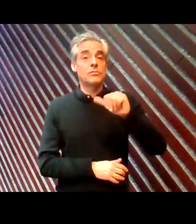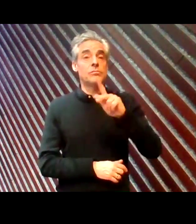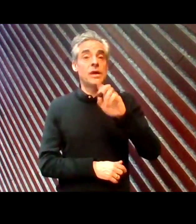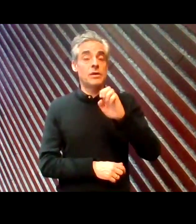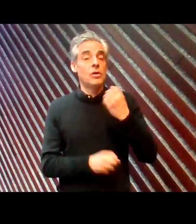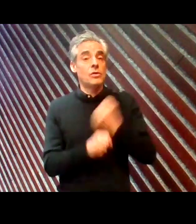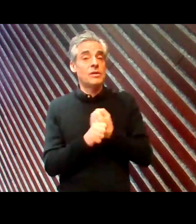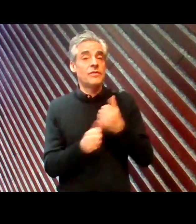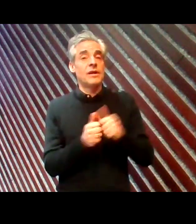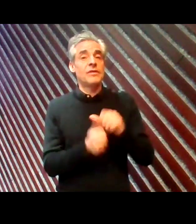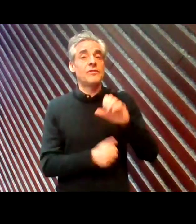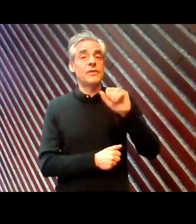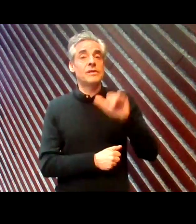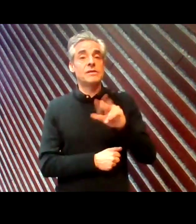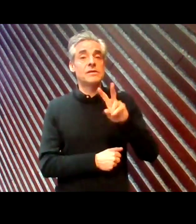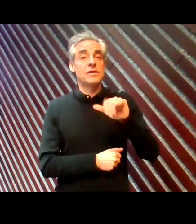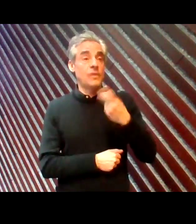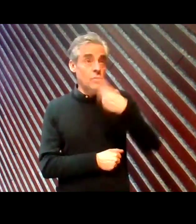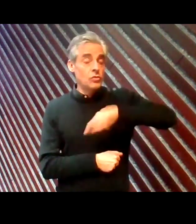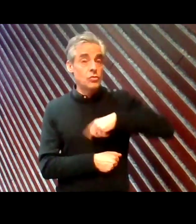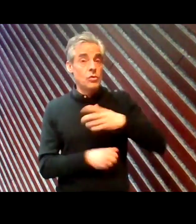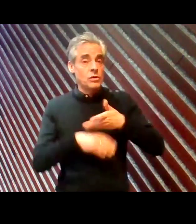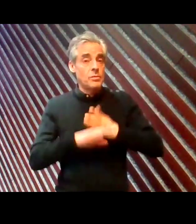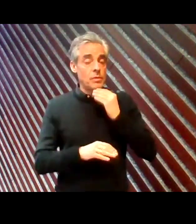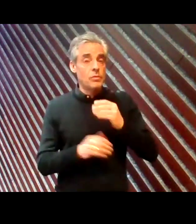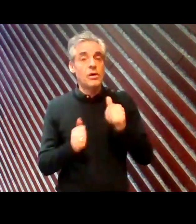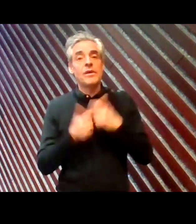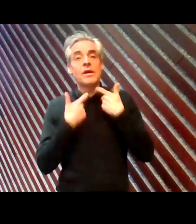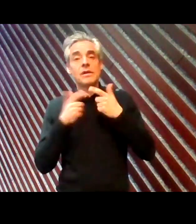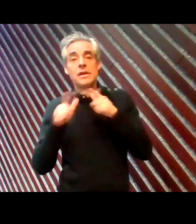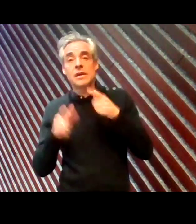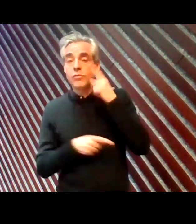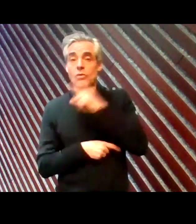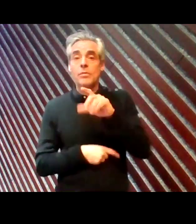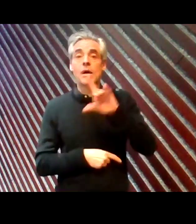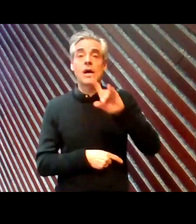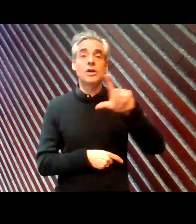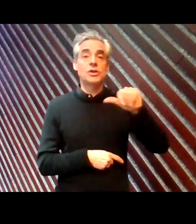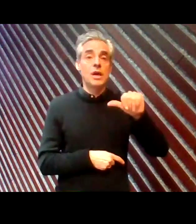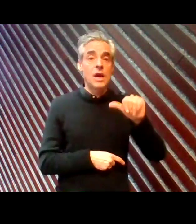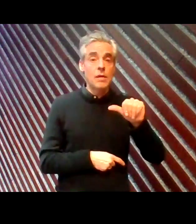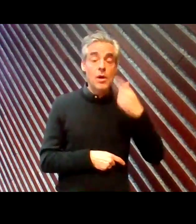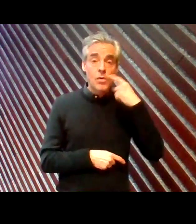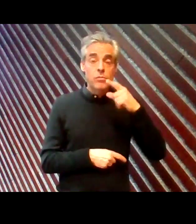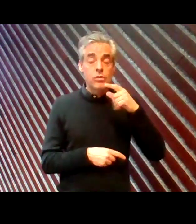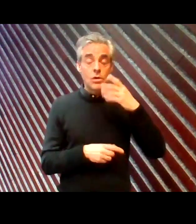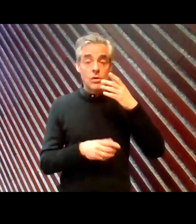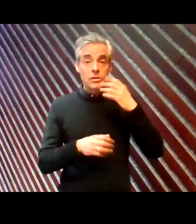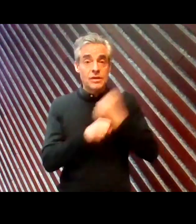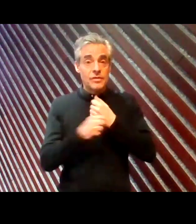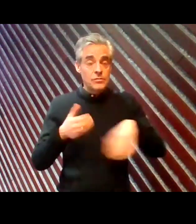justement sur sa feuille de route open data nous on est à la disposition de l'écosystème avec accès libre avec pourquoi pas le HLAB pour travailler sur cet embryon de